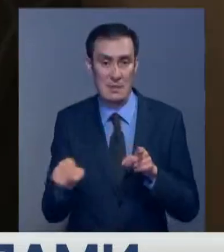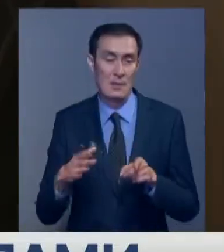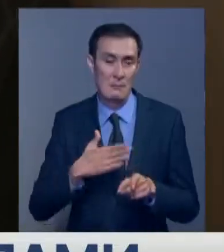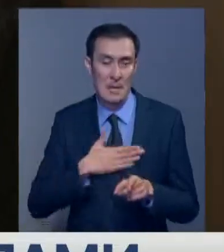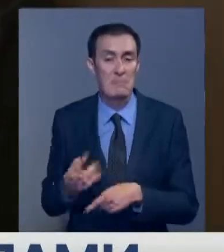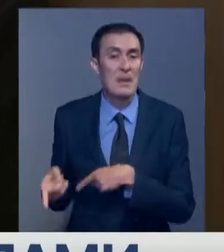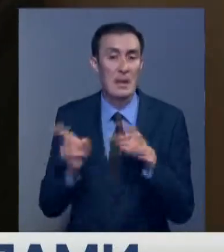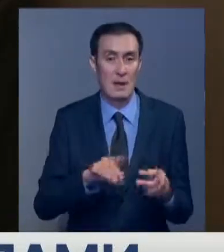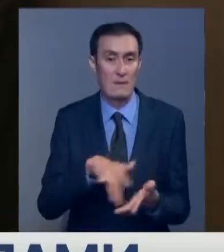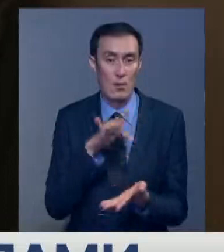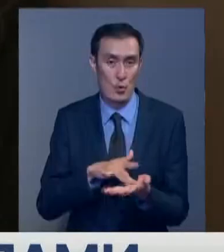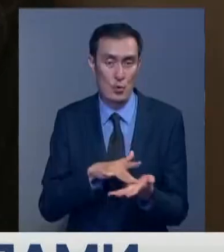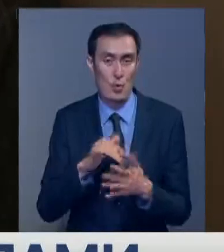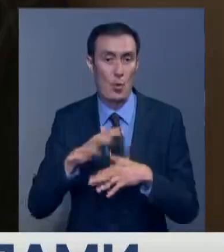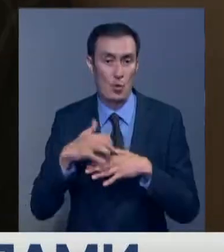мы переехали в город.